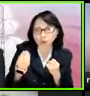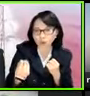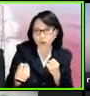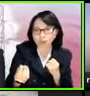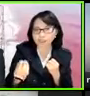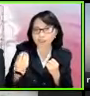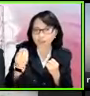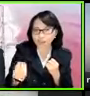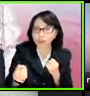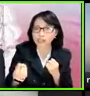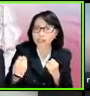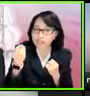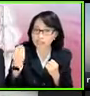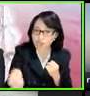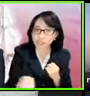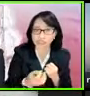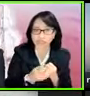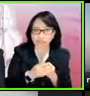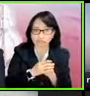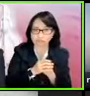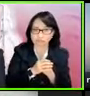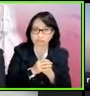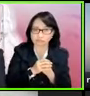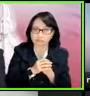orang-orang non-yahudi